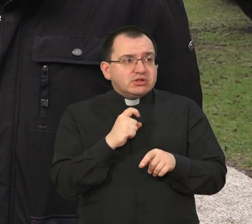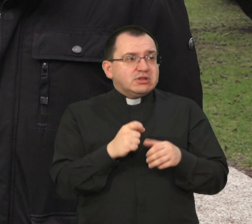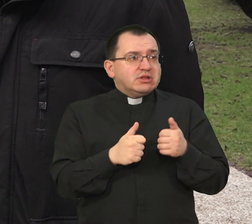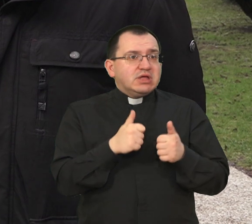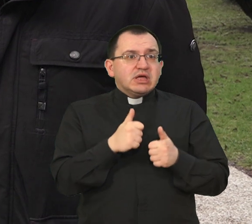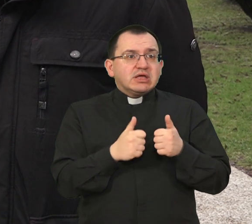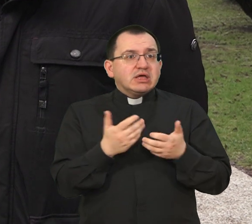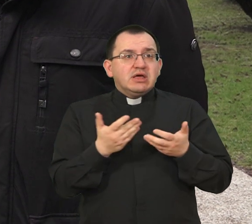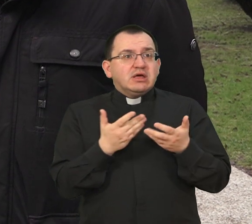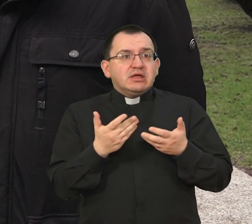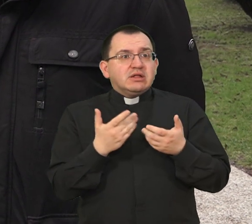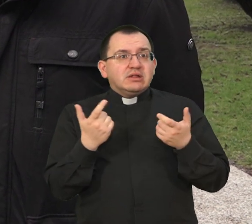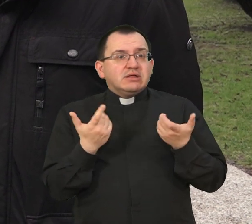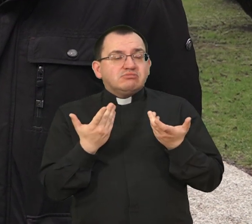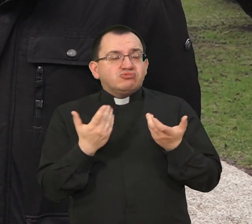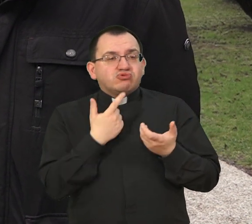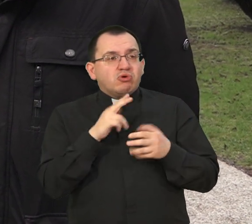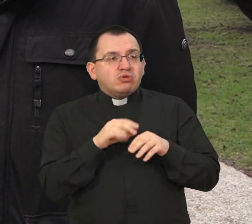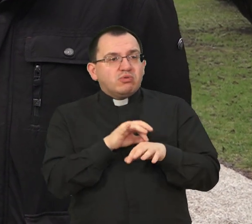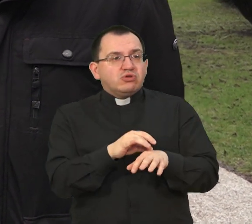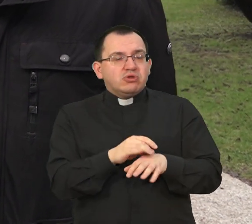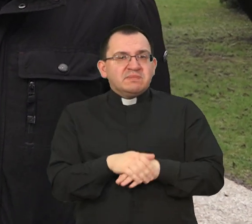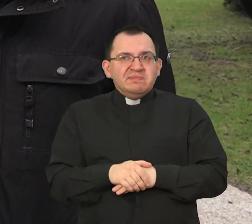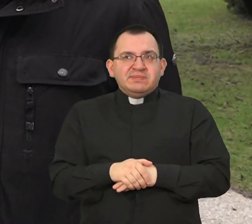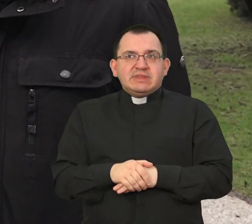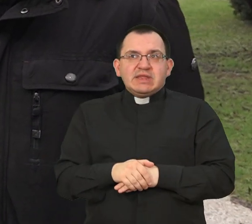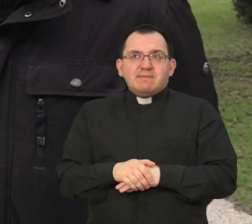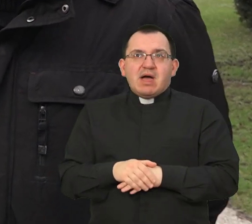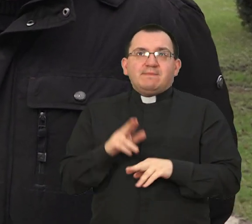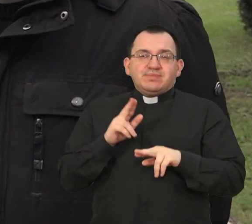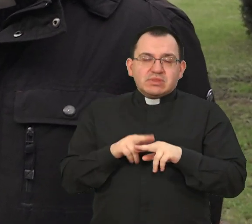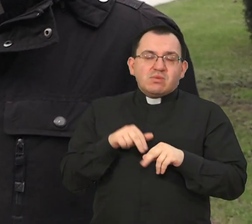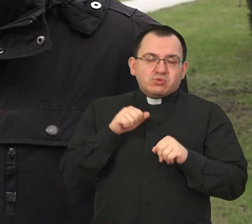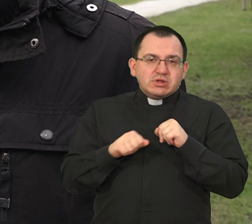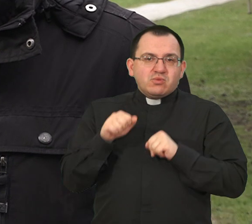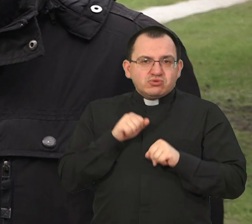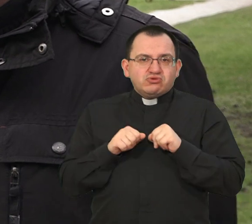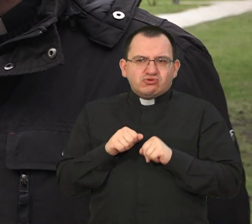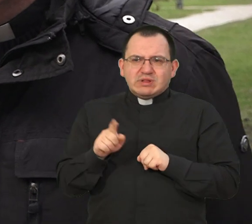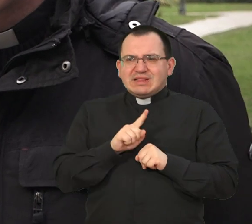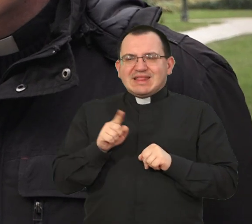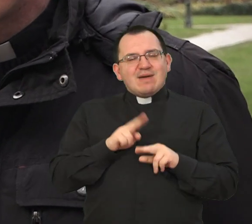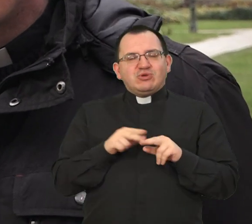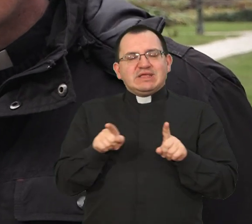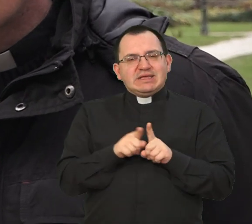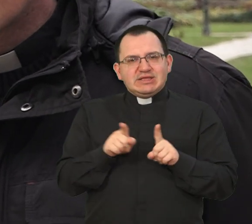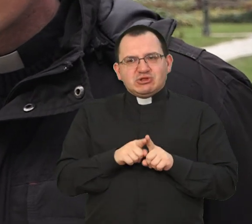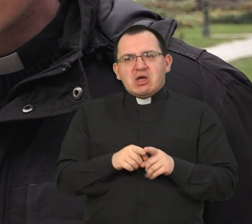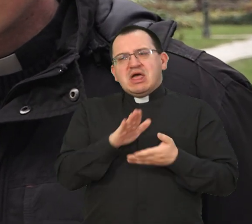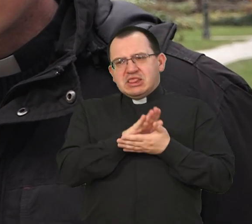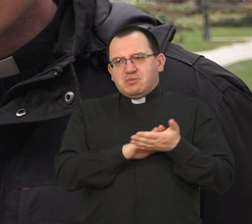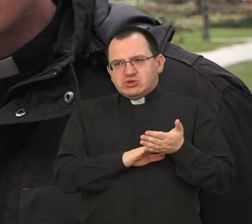ista skupina za slavljenje ili kako ste to zamislili? Pa evo, nastojat ćemo da to bude ne uvijek isto. Za početak